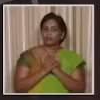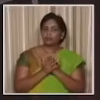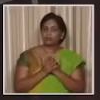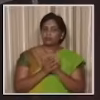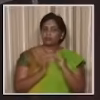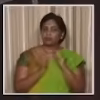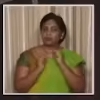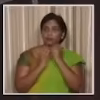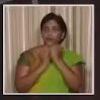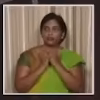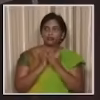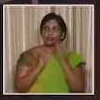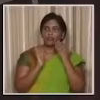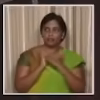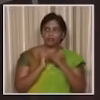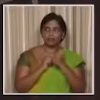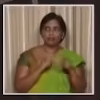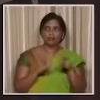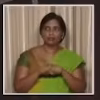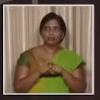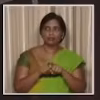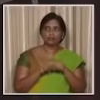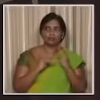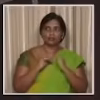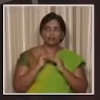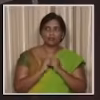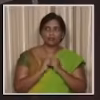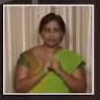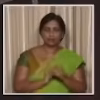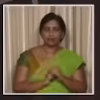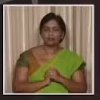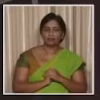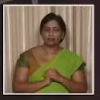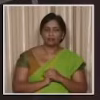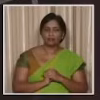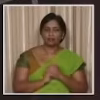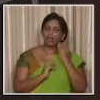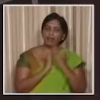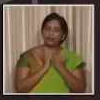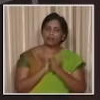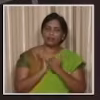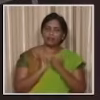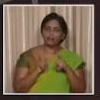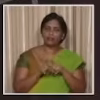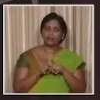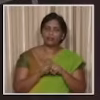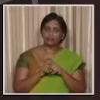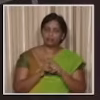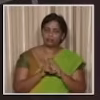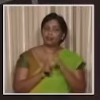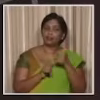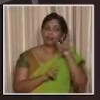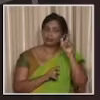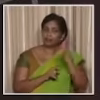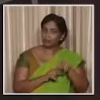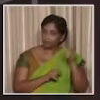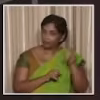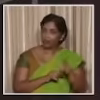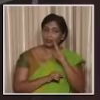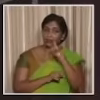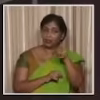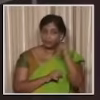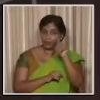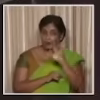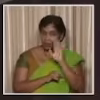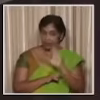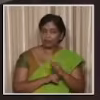පුළුවන්. නිවාස අධිකාරියට 3000ක් ගන්න පුළුවන්ද? මට ඔබතුමා කියන්නකෝ. ගන්න බෑනේ. ඒ නිසා අපි කියන්නේ යම් පුද්ගලෙක් වැරදි කරලා තියෙනවා